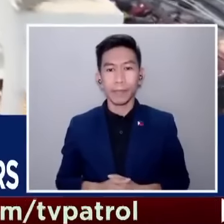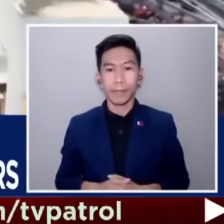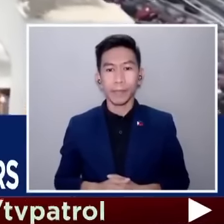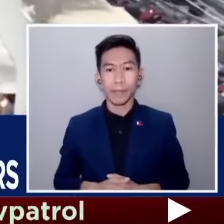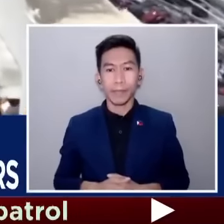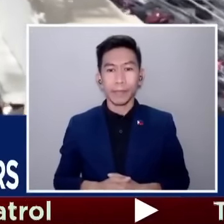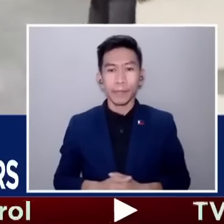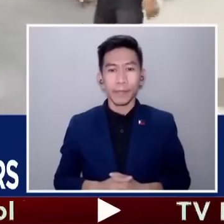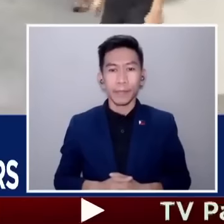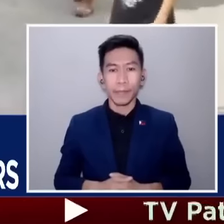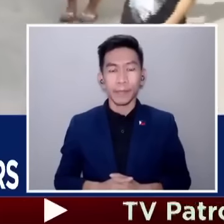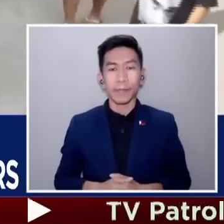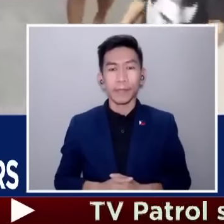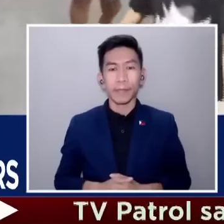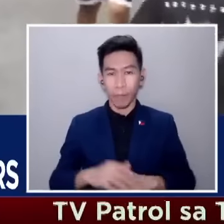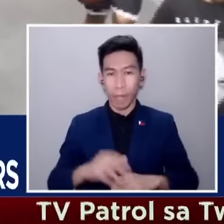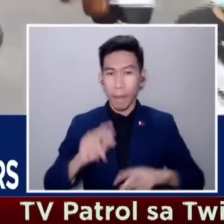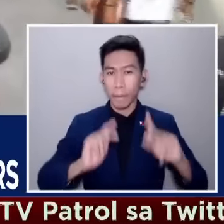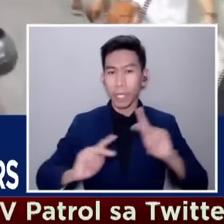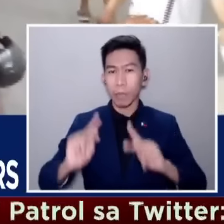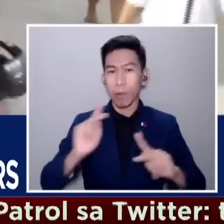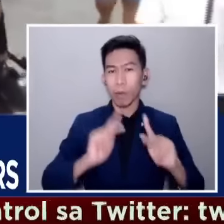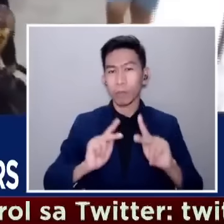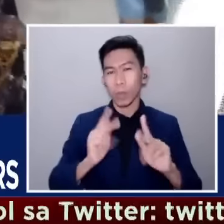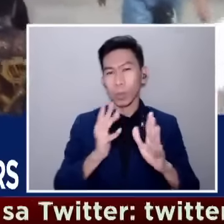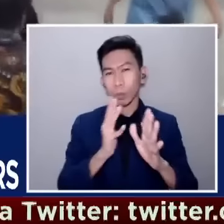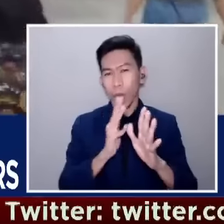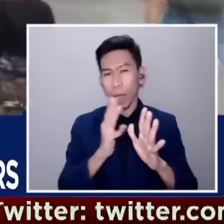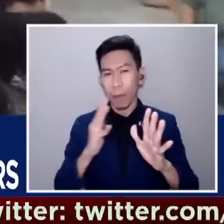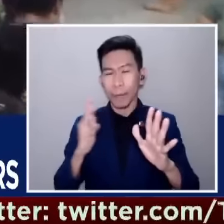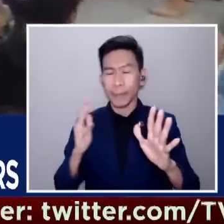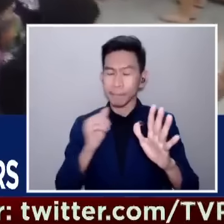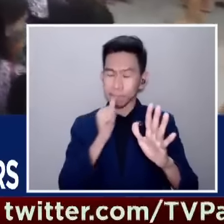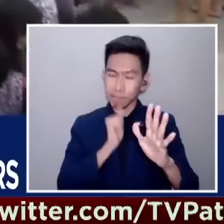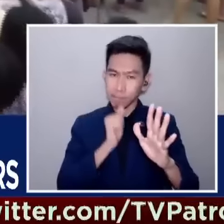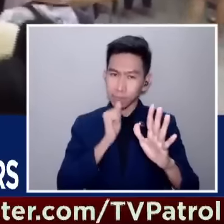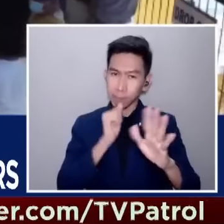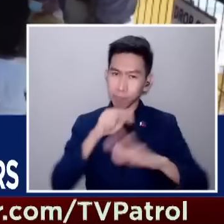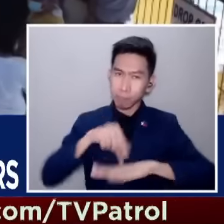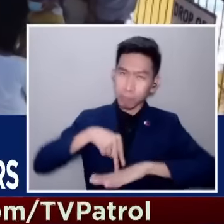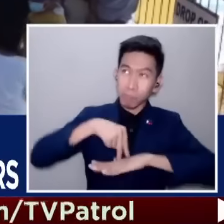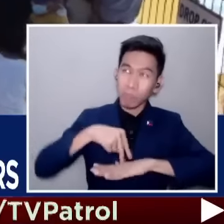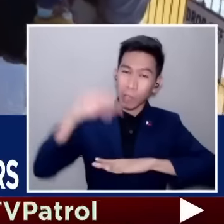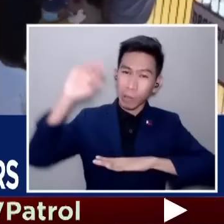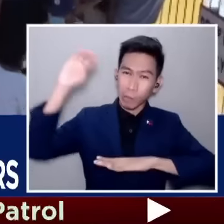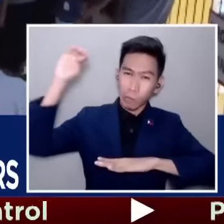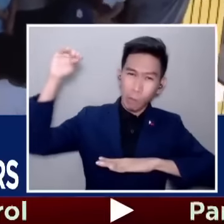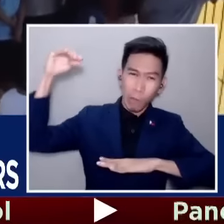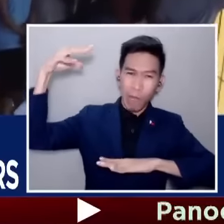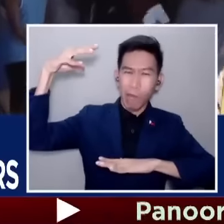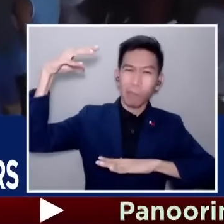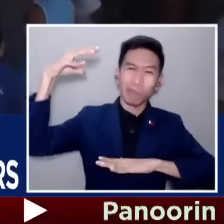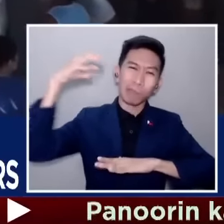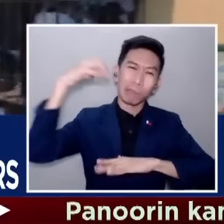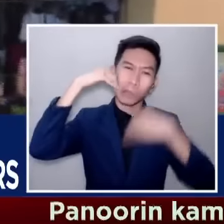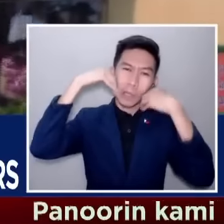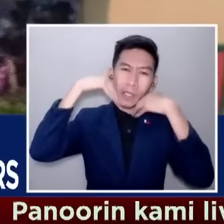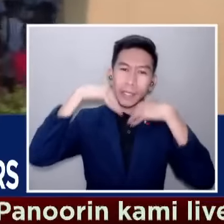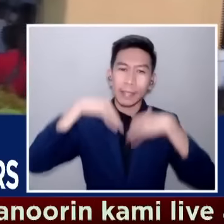Marami ang nagtiyaga sa ganito kahabang pila sa ilalim ng tirik na araw para lang makaboto. Ang